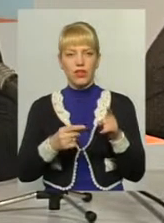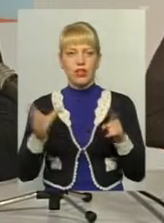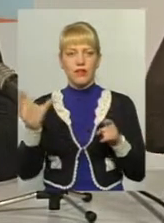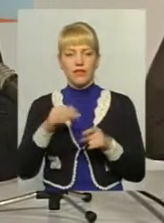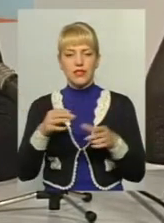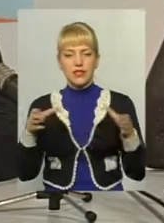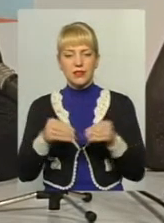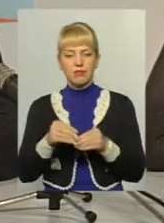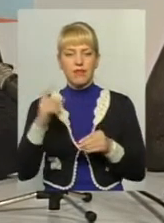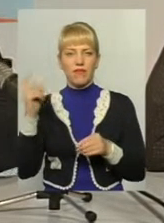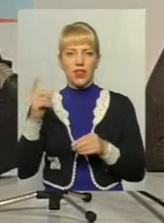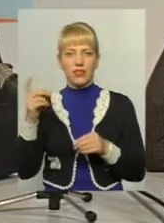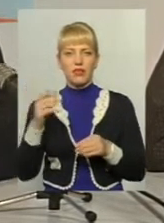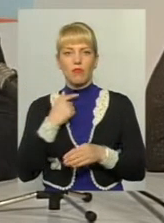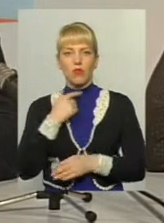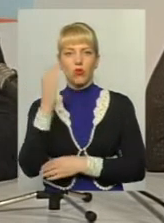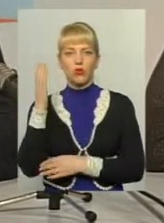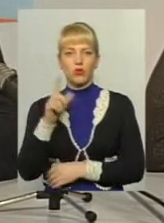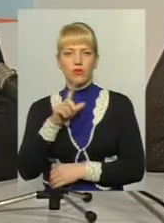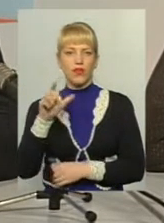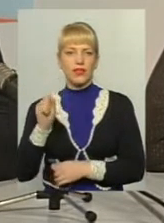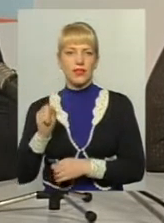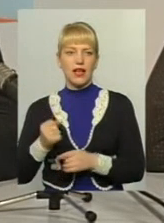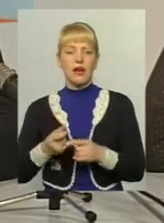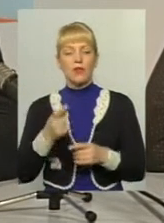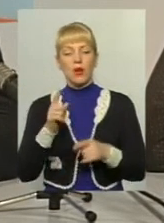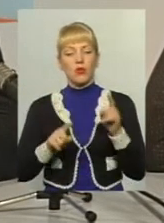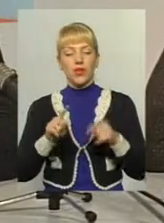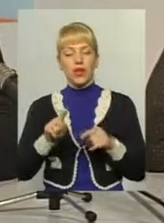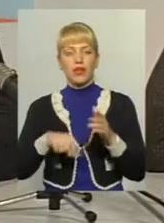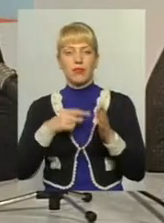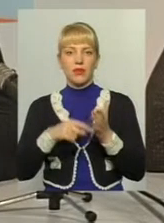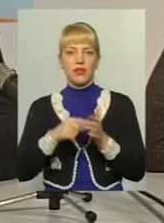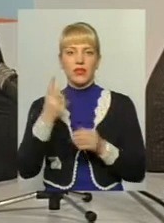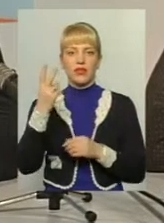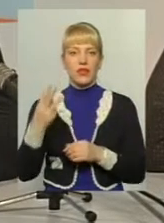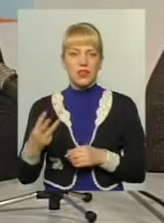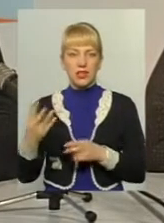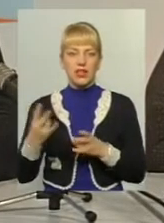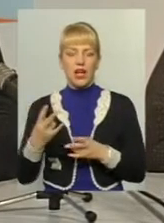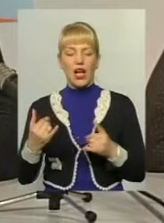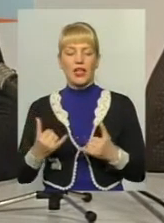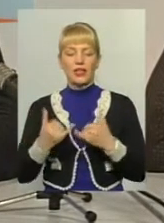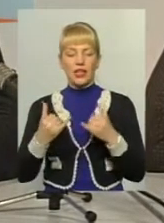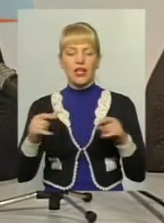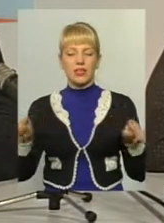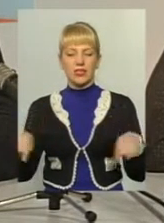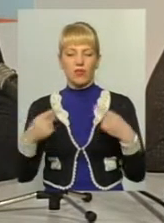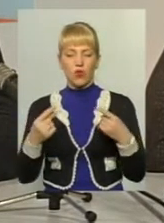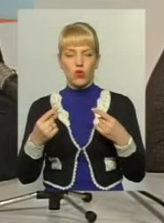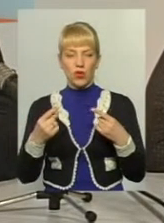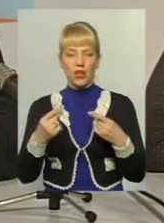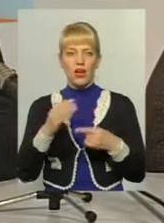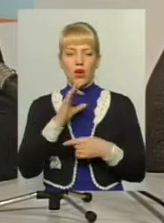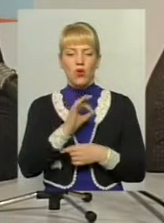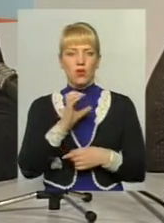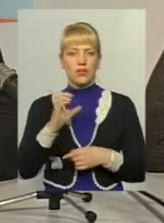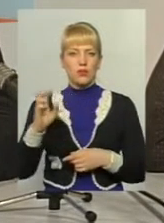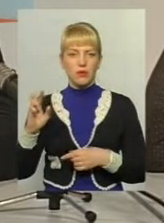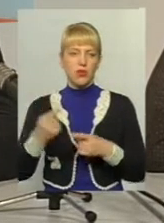більше половина права власності на всі приміщення, і по-друге, для того, щоб створити ОСББ, потрібно досягти, потрібно,